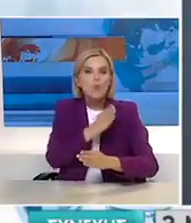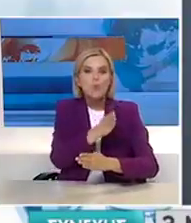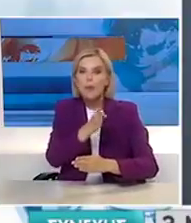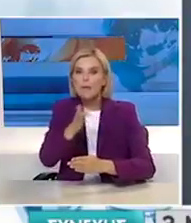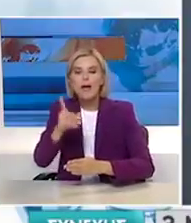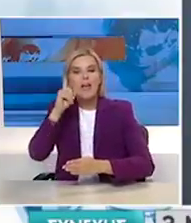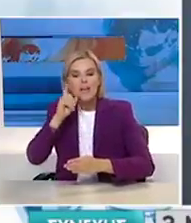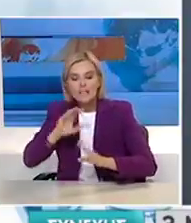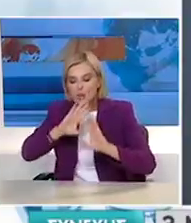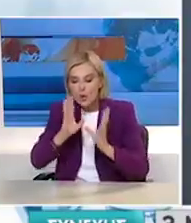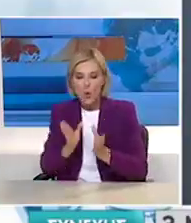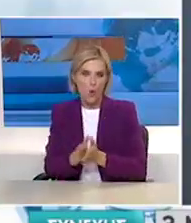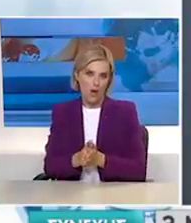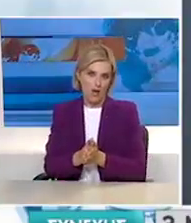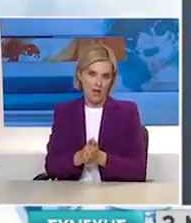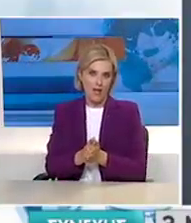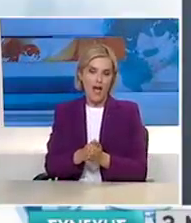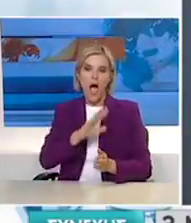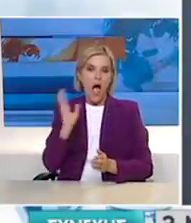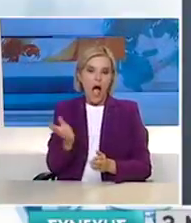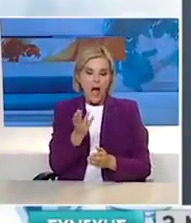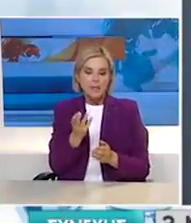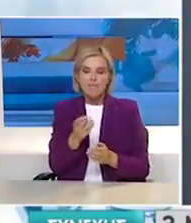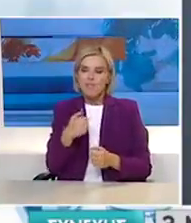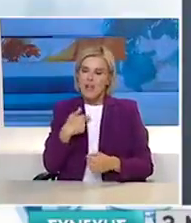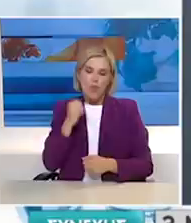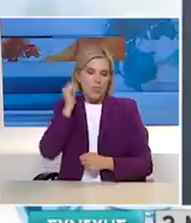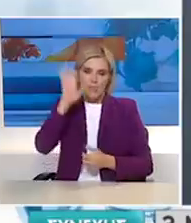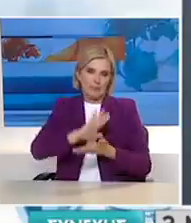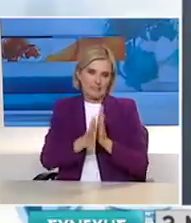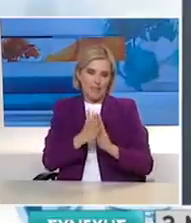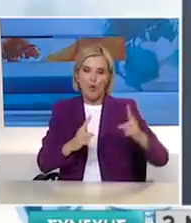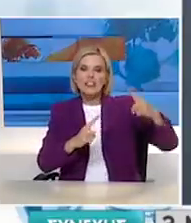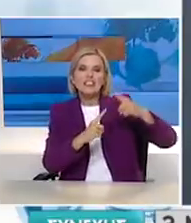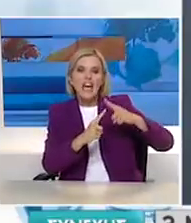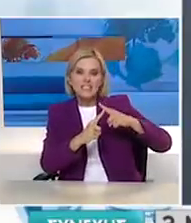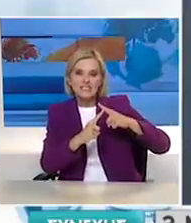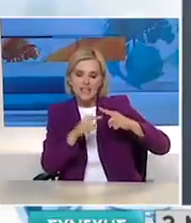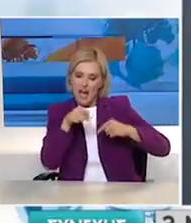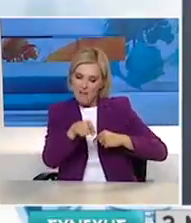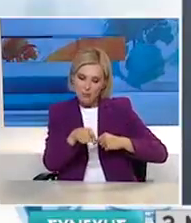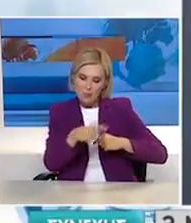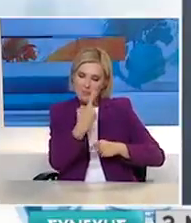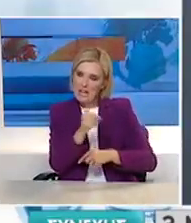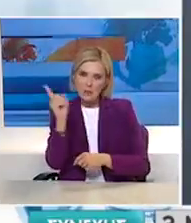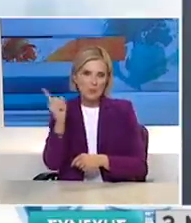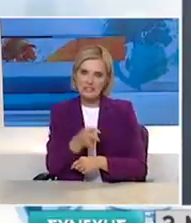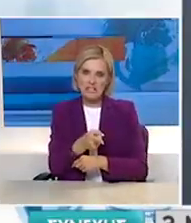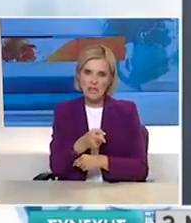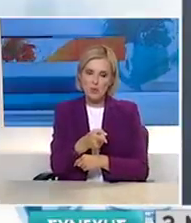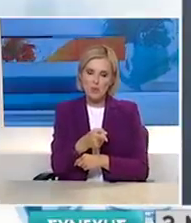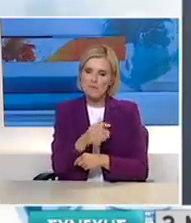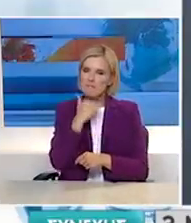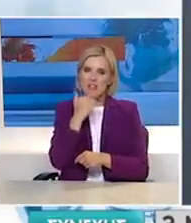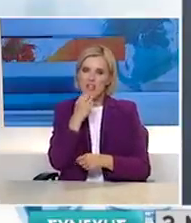εμφανίσει τα συμπτώματα. Το τέστινγκ φαίνεται ότι δεν κερδίζει έδαφος, τουλάχιστον σαν κριτήριο ανοσίας ή